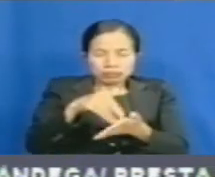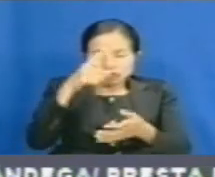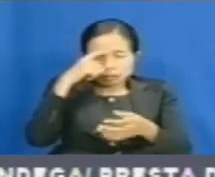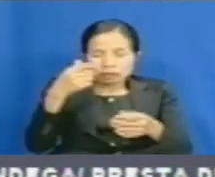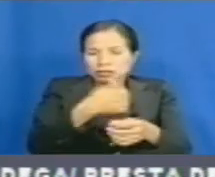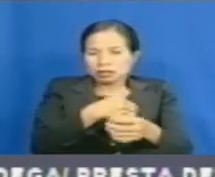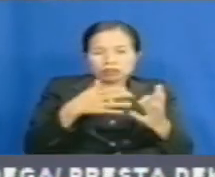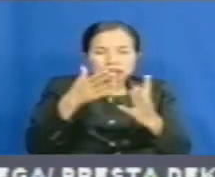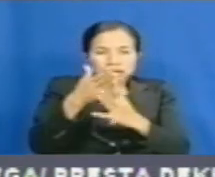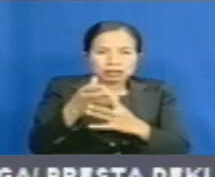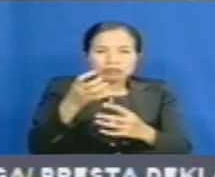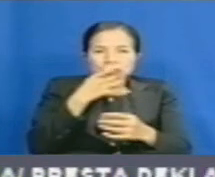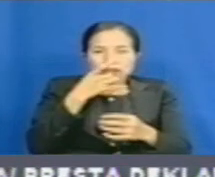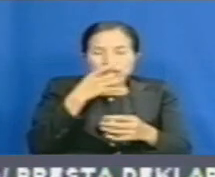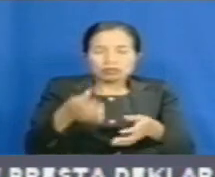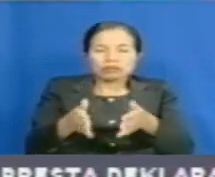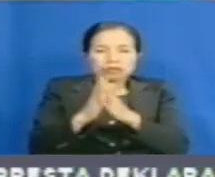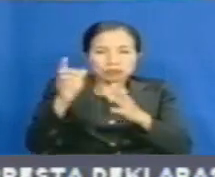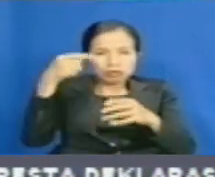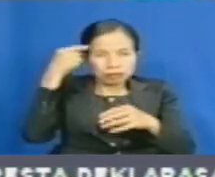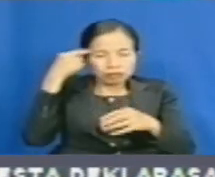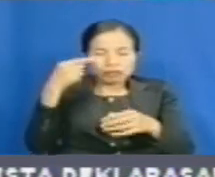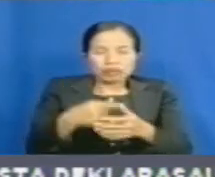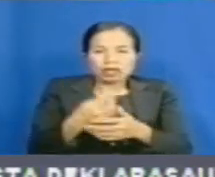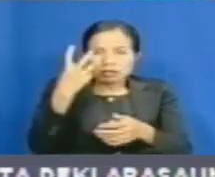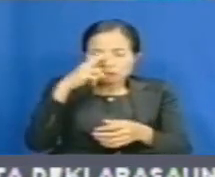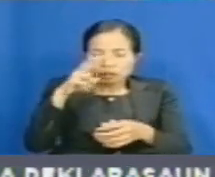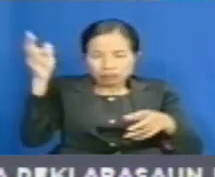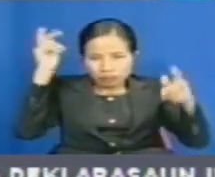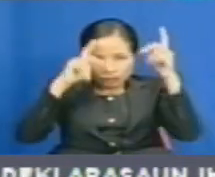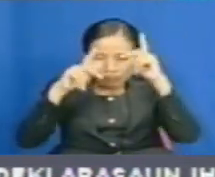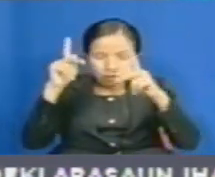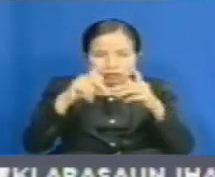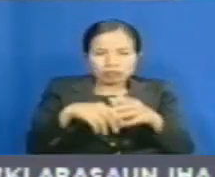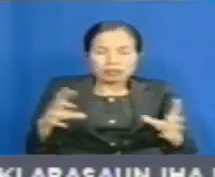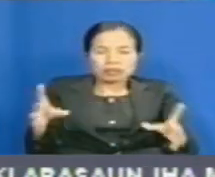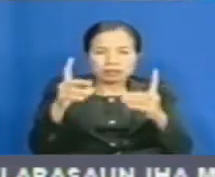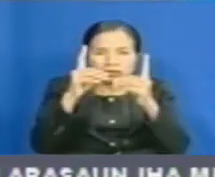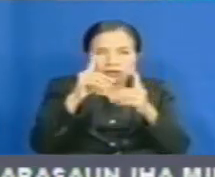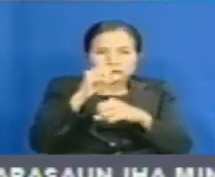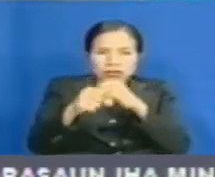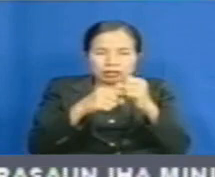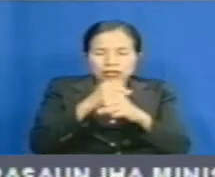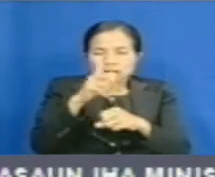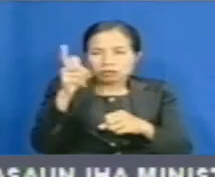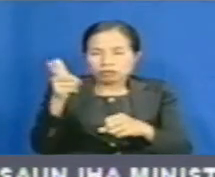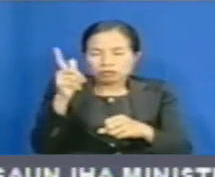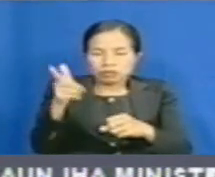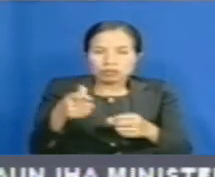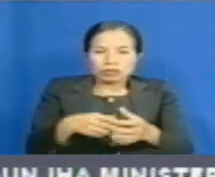elektrisidade. Juvenal husu ba gubernu atu tau ma tambah problema lebih hasur durante tian ruan durisin